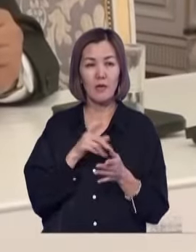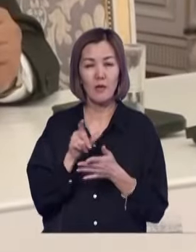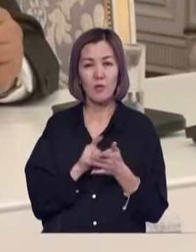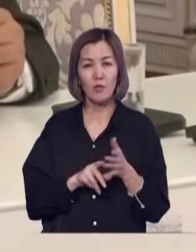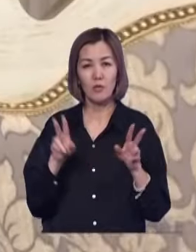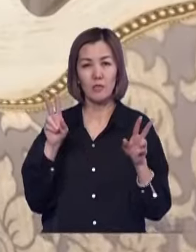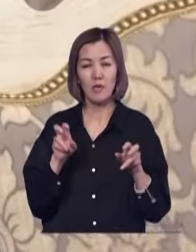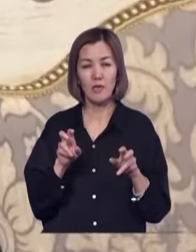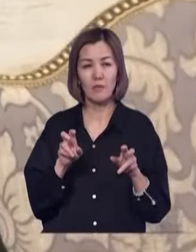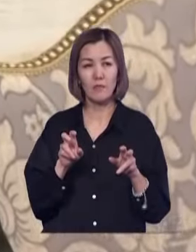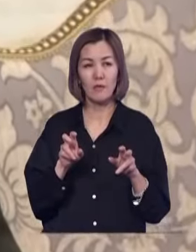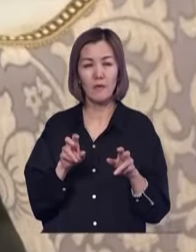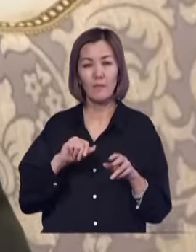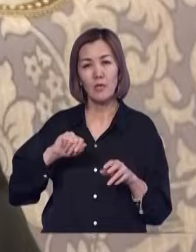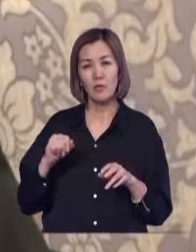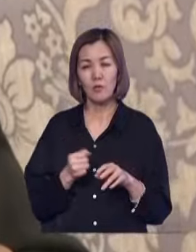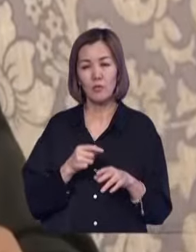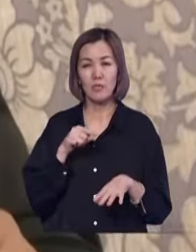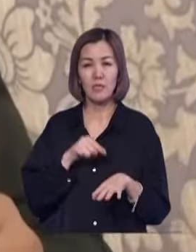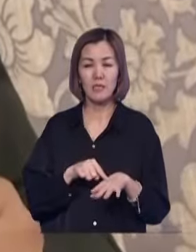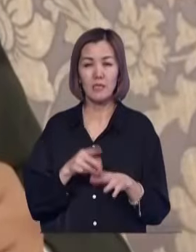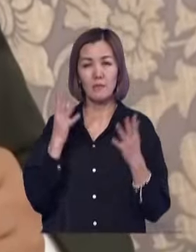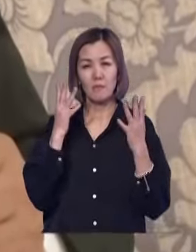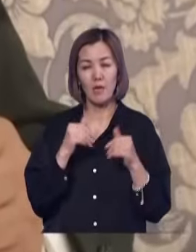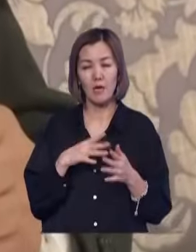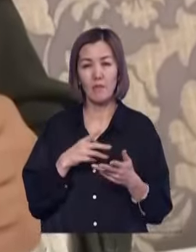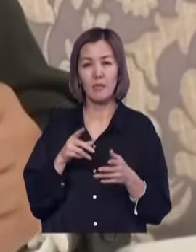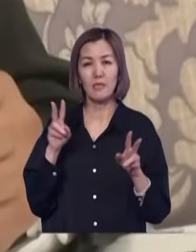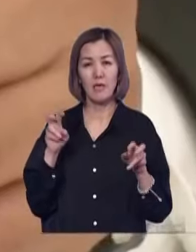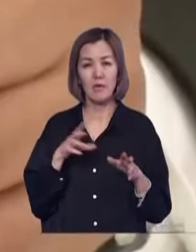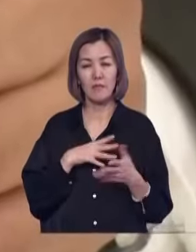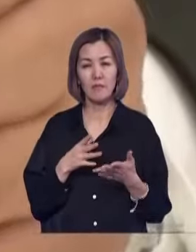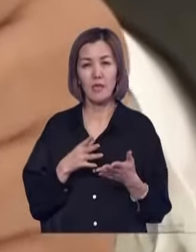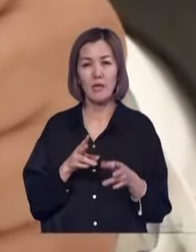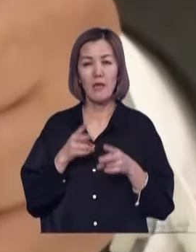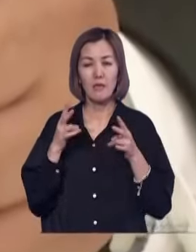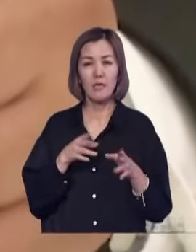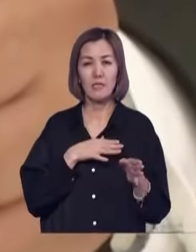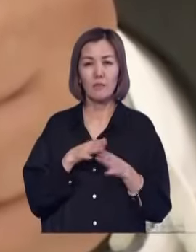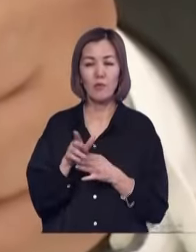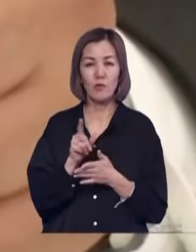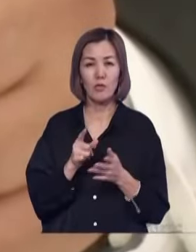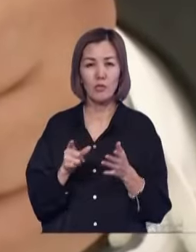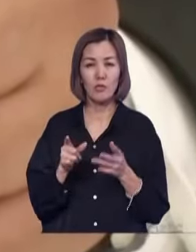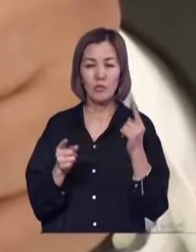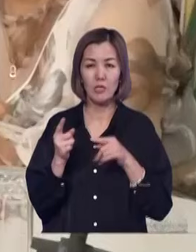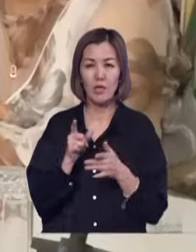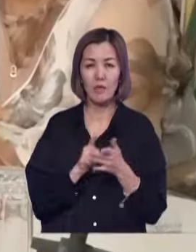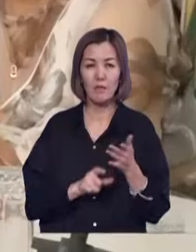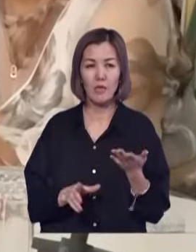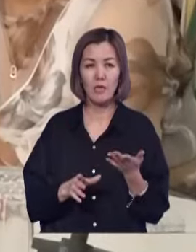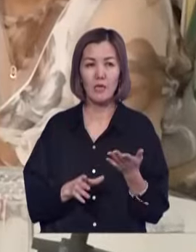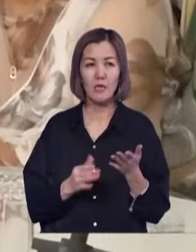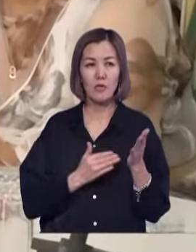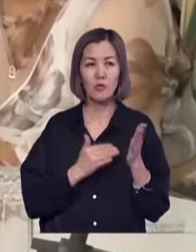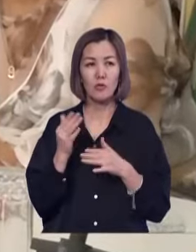өлеңдердің тақырыбы негізінен достық, сезім, махаббат жайында. Нәзіктікке толы шығармаға әріптес аға әпкелерімен жиналған қауым